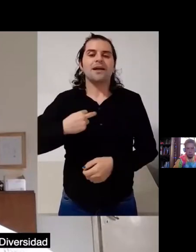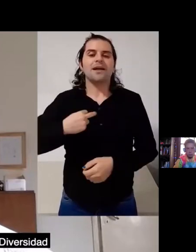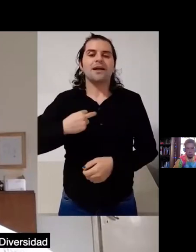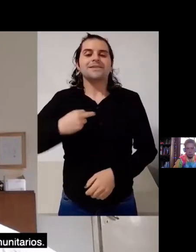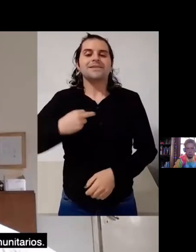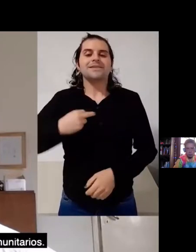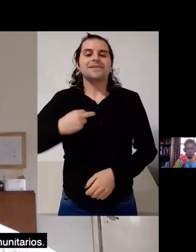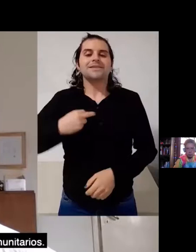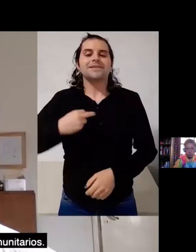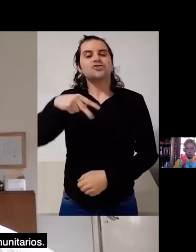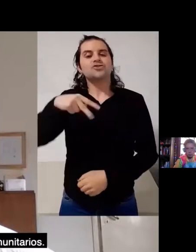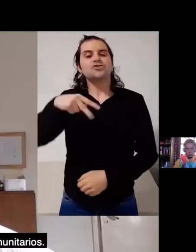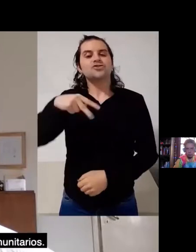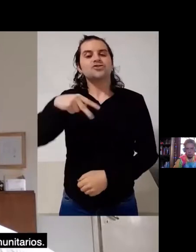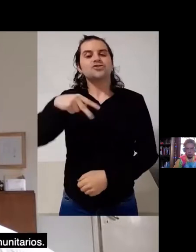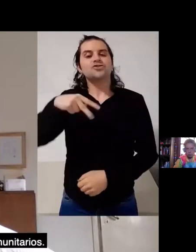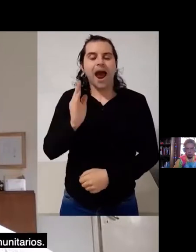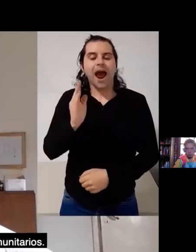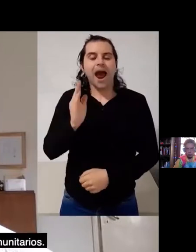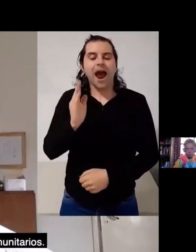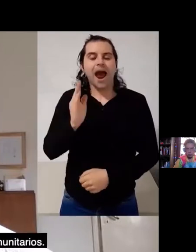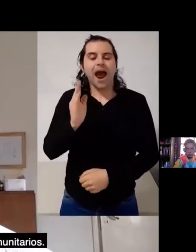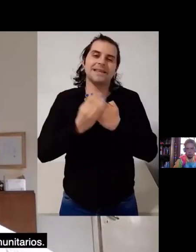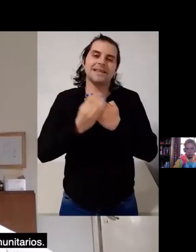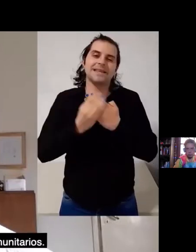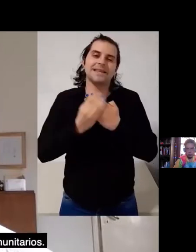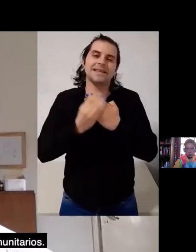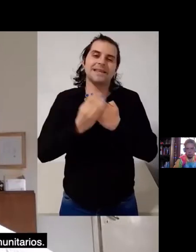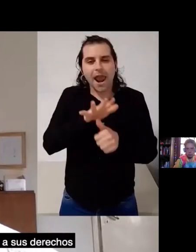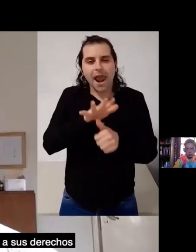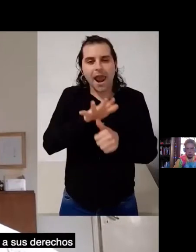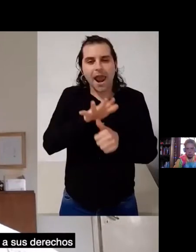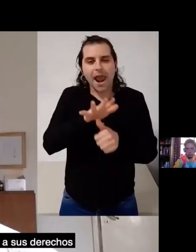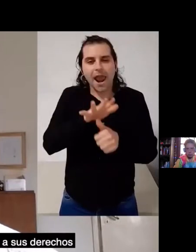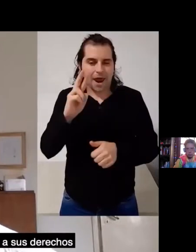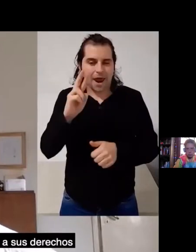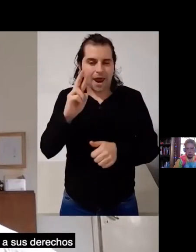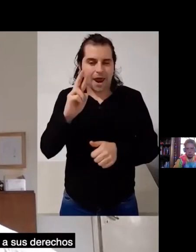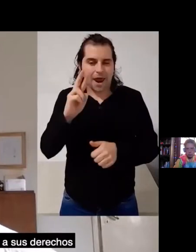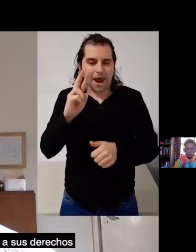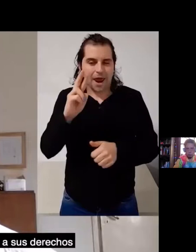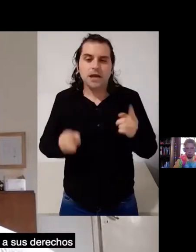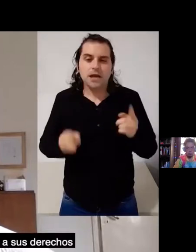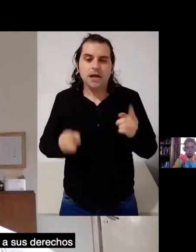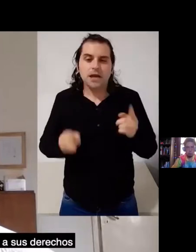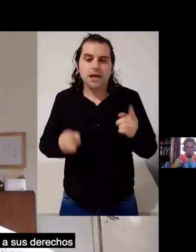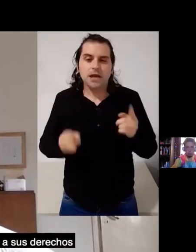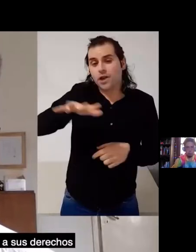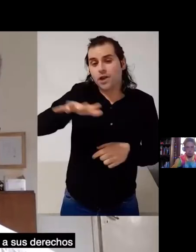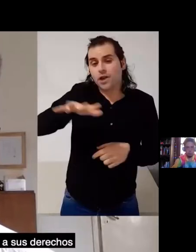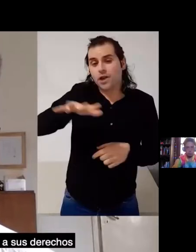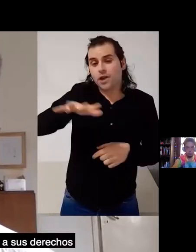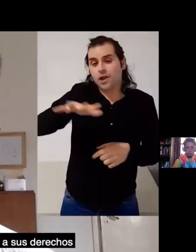Femmes, Genre et Diversité et aussi avec des espaces de santé communautaire, soit